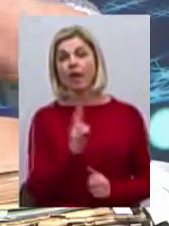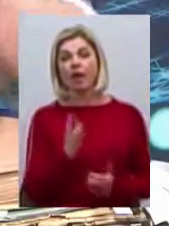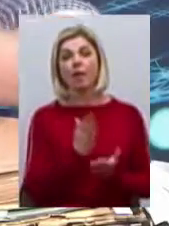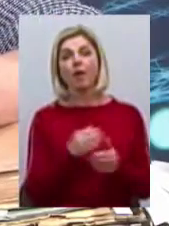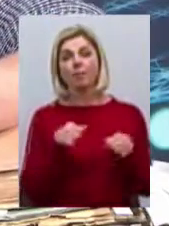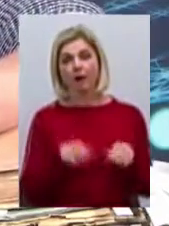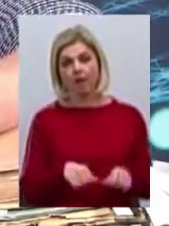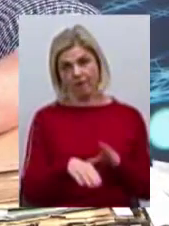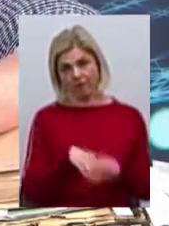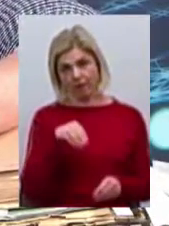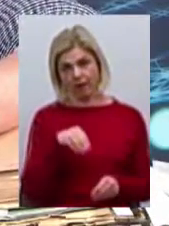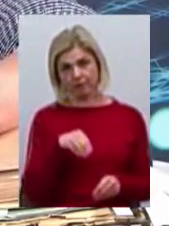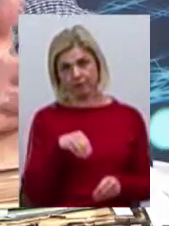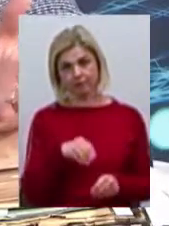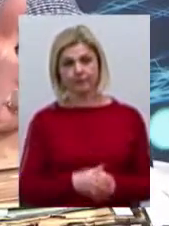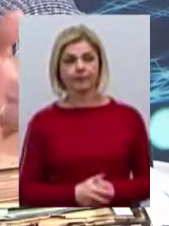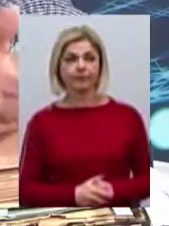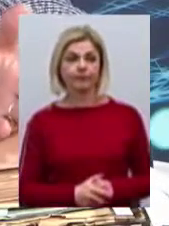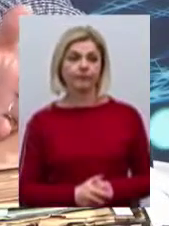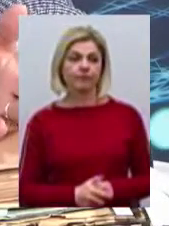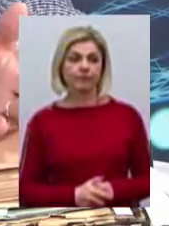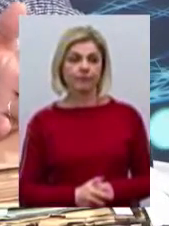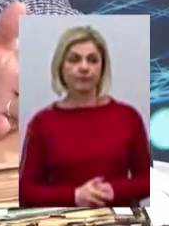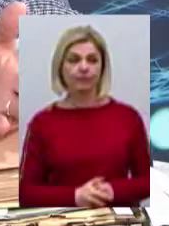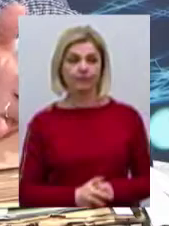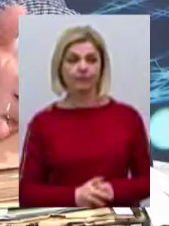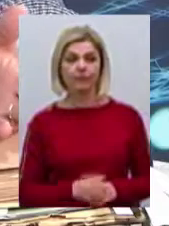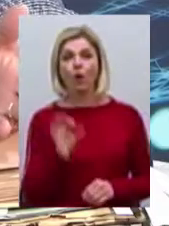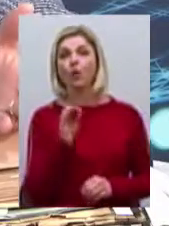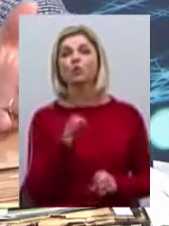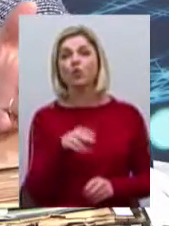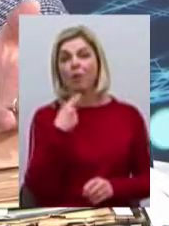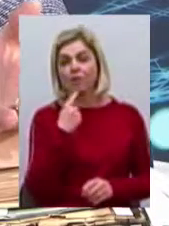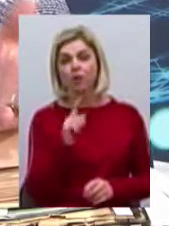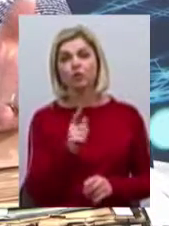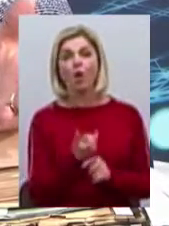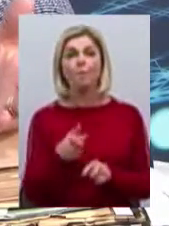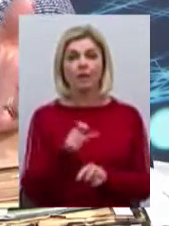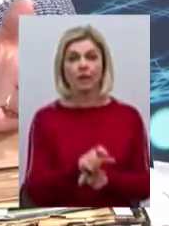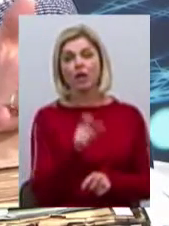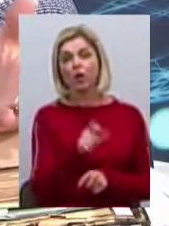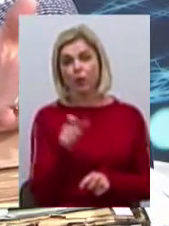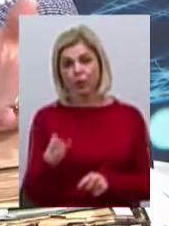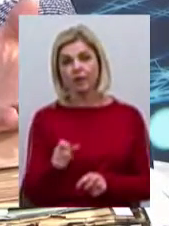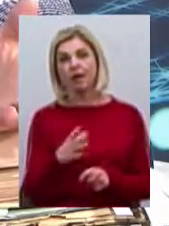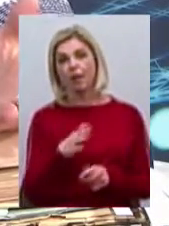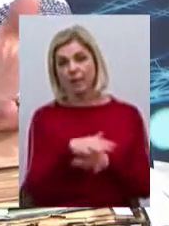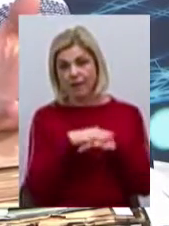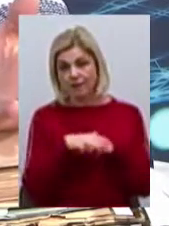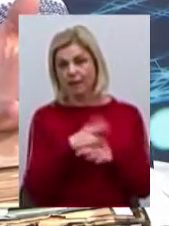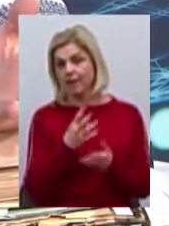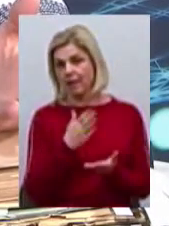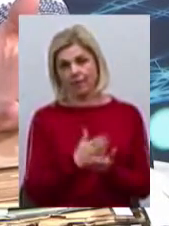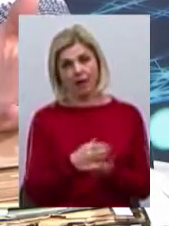право вибирати. Ну, це про що говорить? Про те, що більша частина населення просто не мала